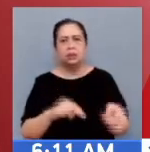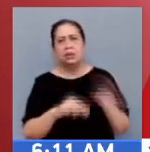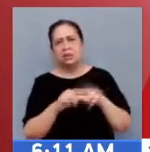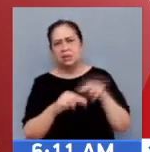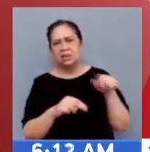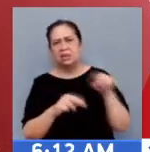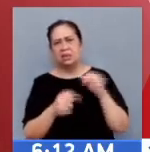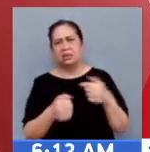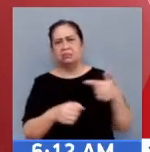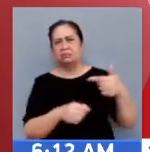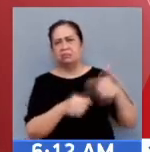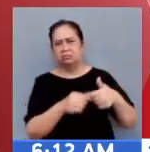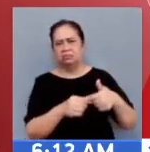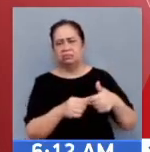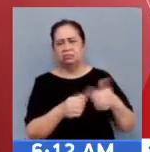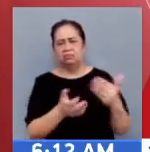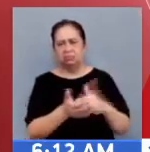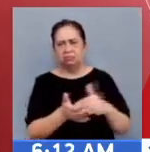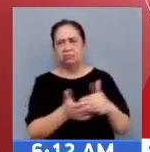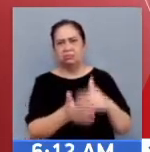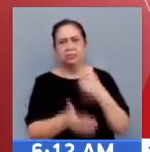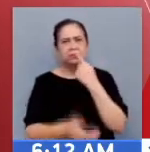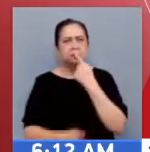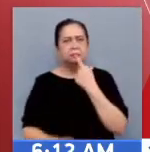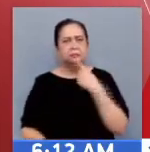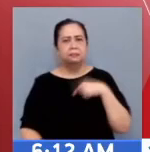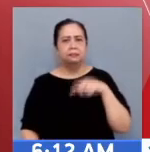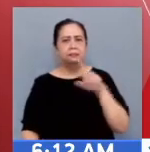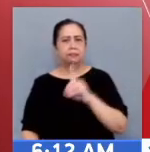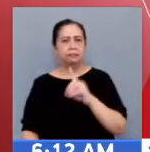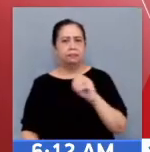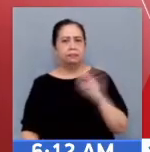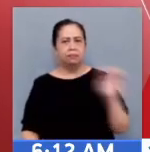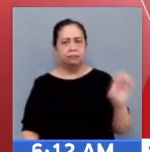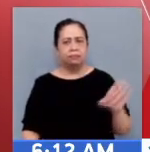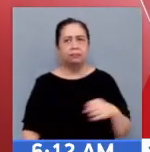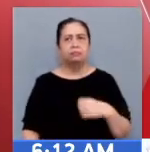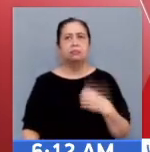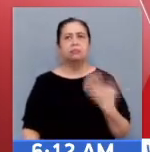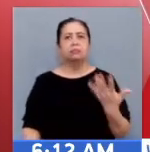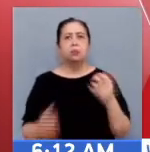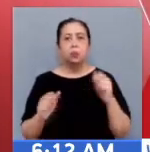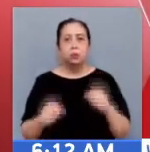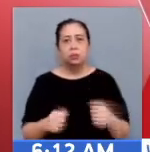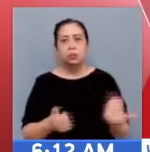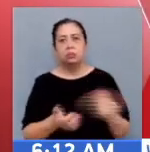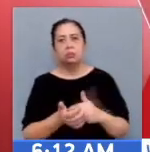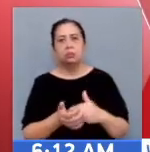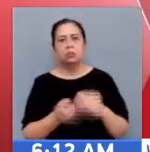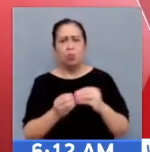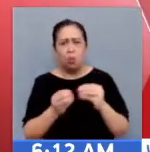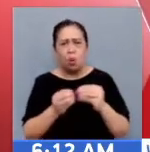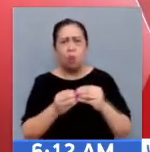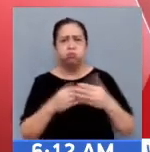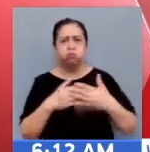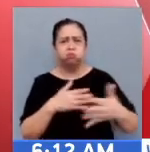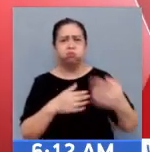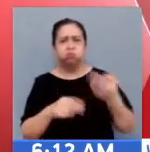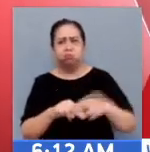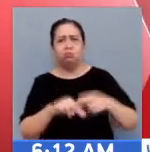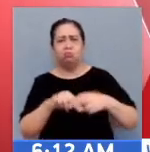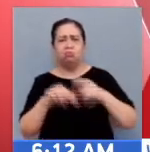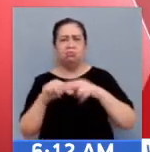presyo ng petrolyo at sinasabi nga ng Department of Energy ay pwede magkaroon pa ng mga seri ng mga pagtaas dahil ang ginagamit nga nila